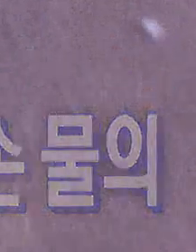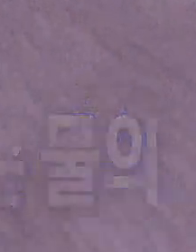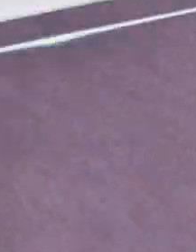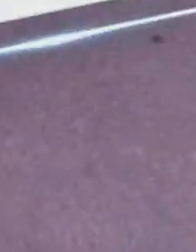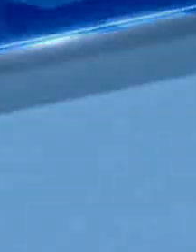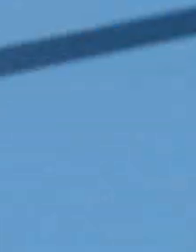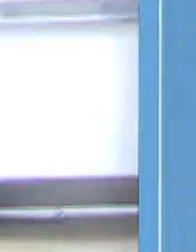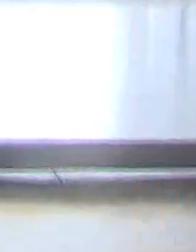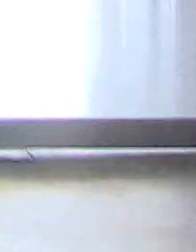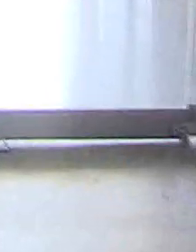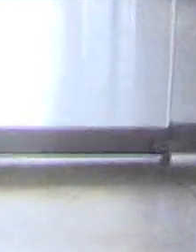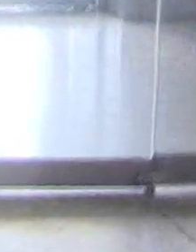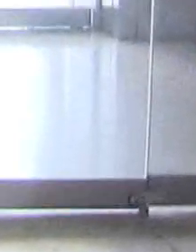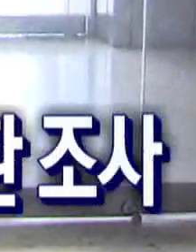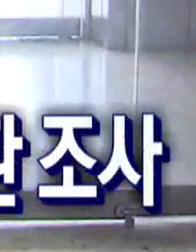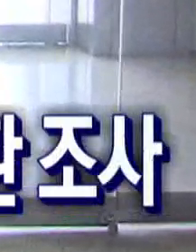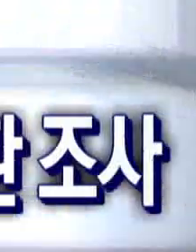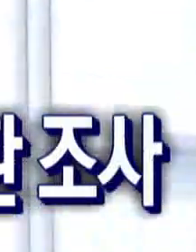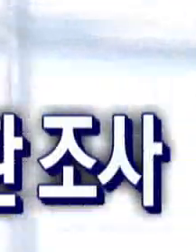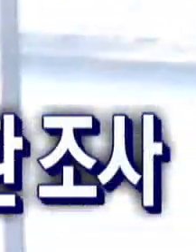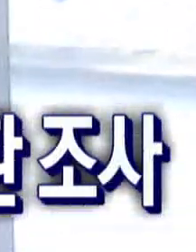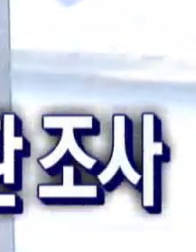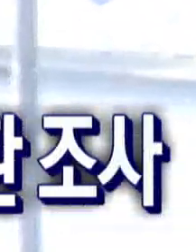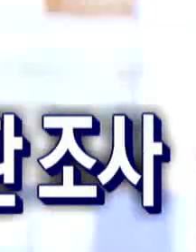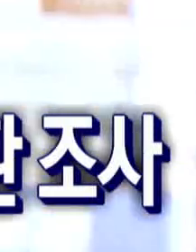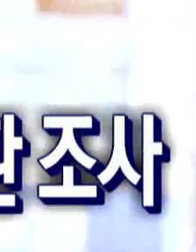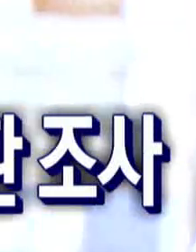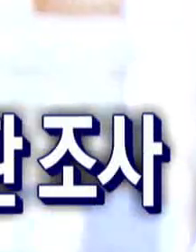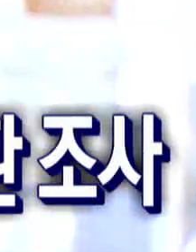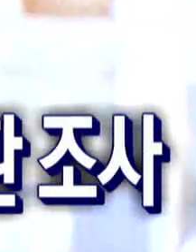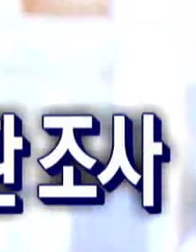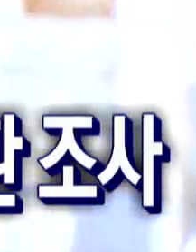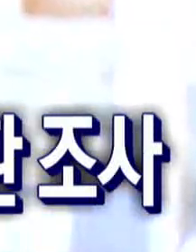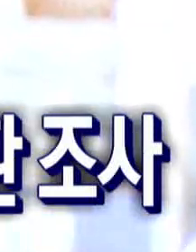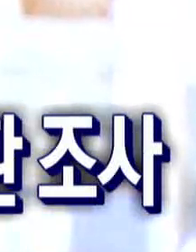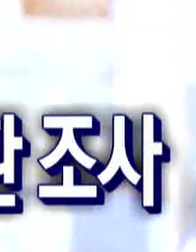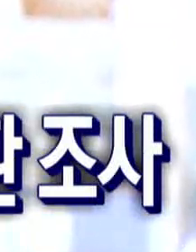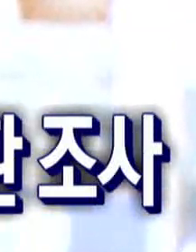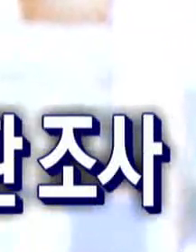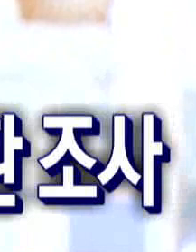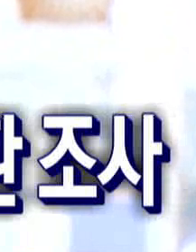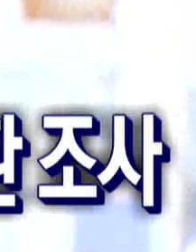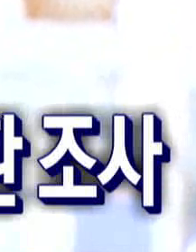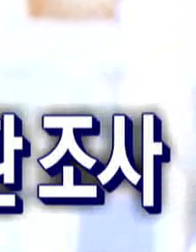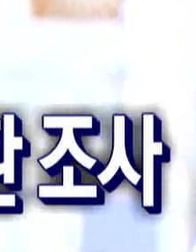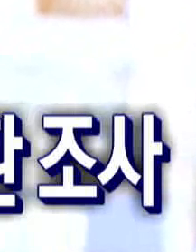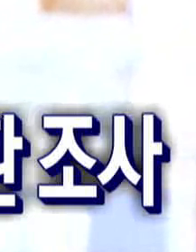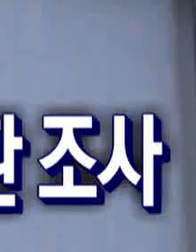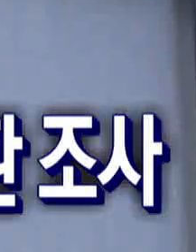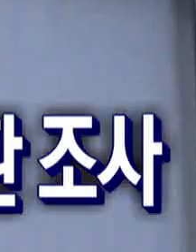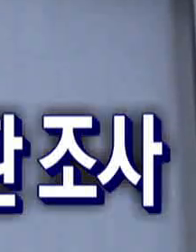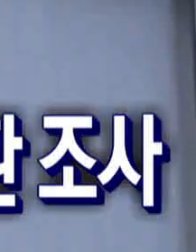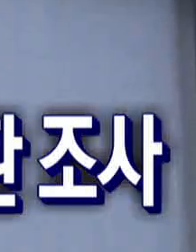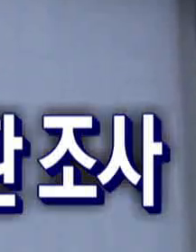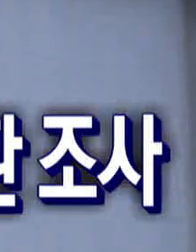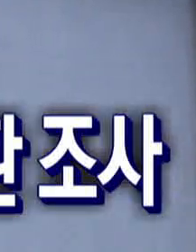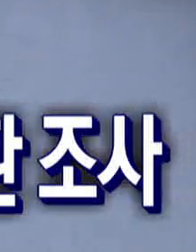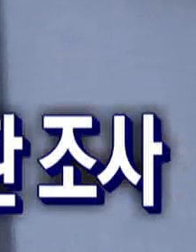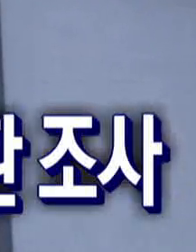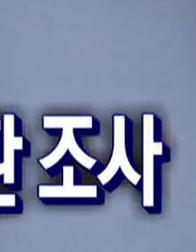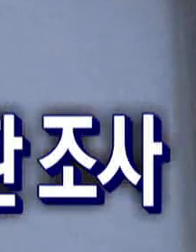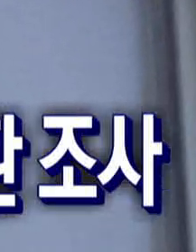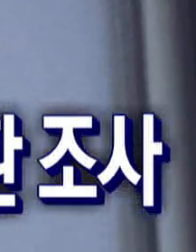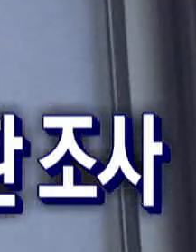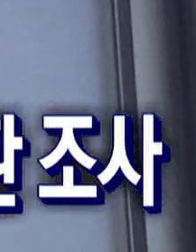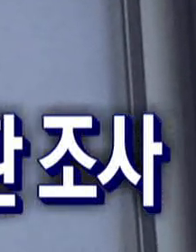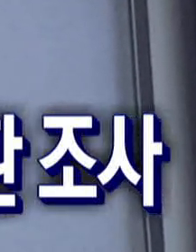있습니다. 박병종 전 고흥군수가 피의자 신분으로 경찰에 소환돼 조사를 받았습니다. 박 전 군수는 재임